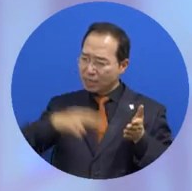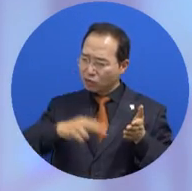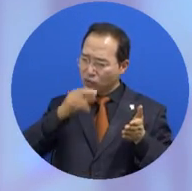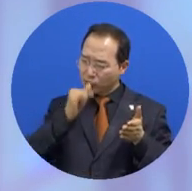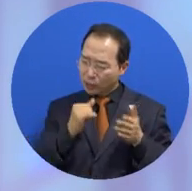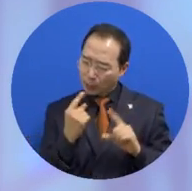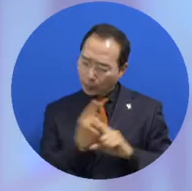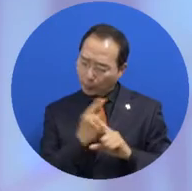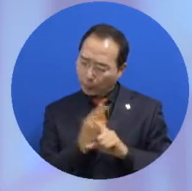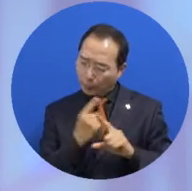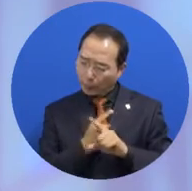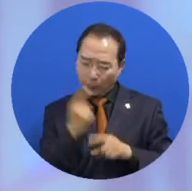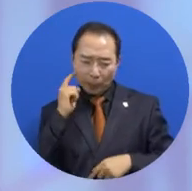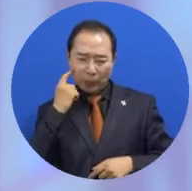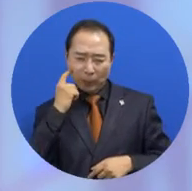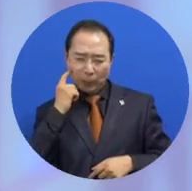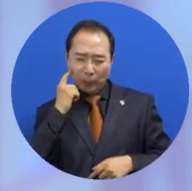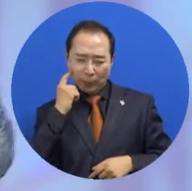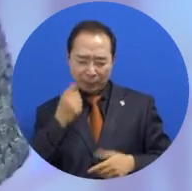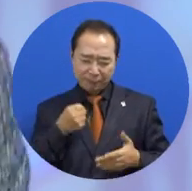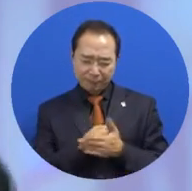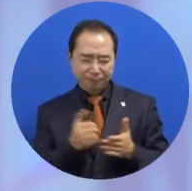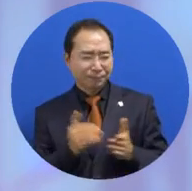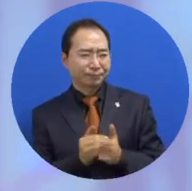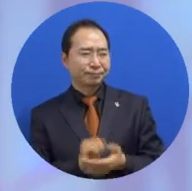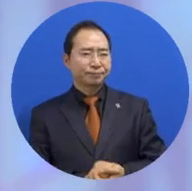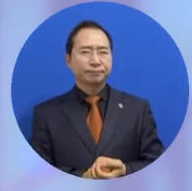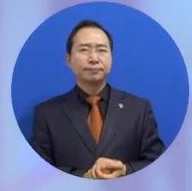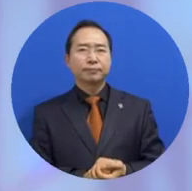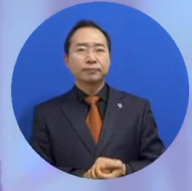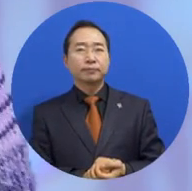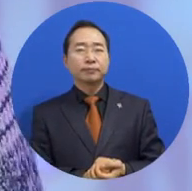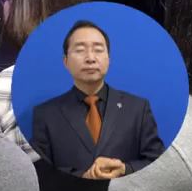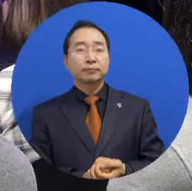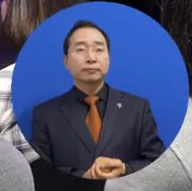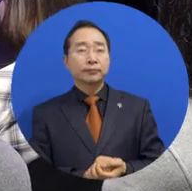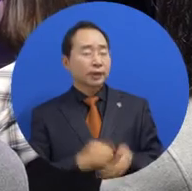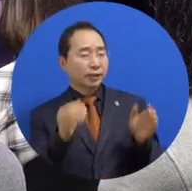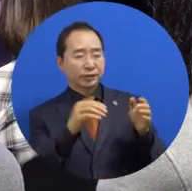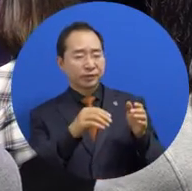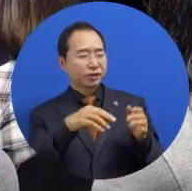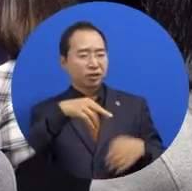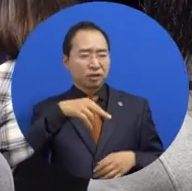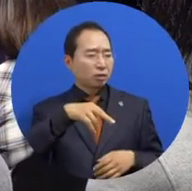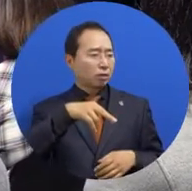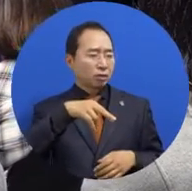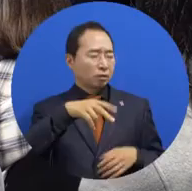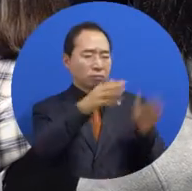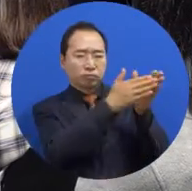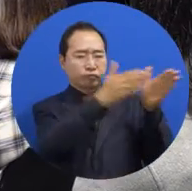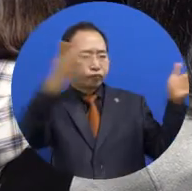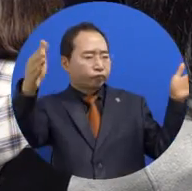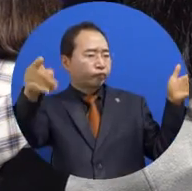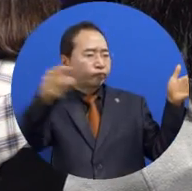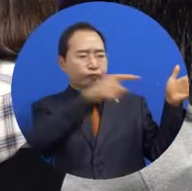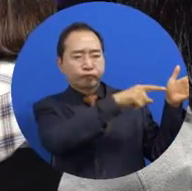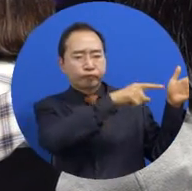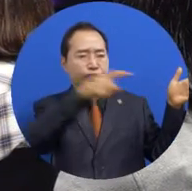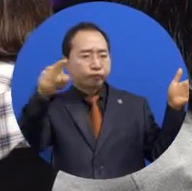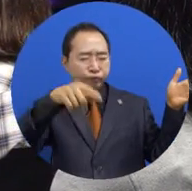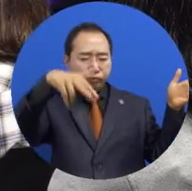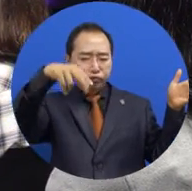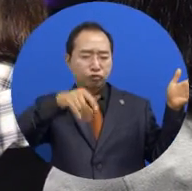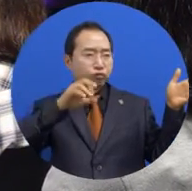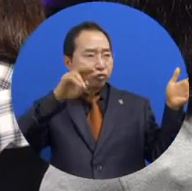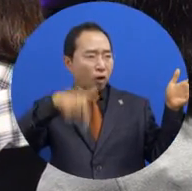이제 리라이팅을 하려고 이제 설정을 딱 해놨는데 그렇게 하니까 이제 거기 주역 불경의